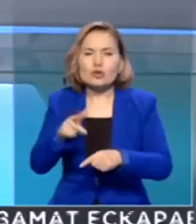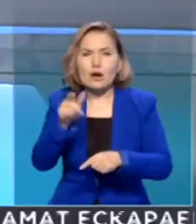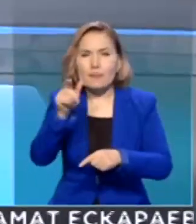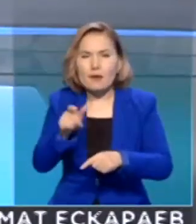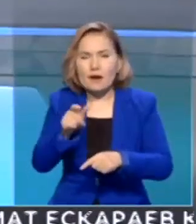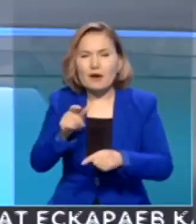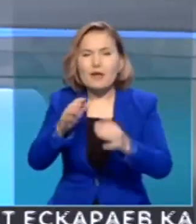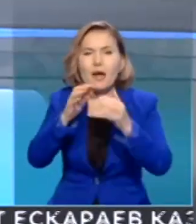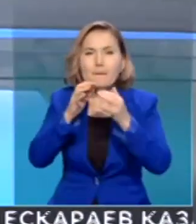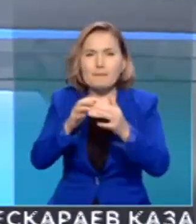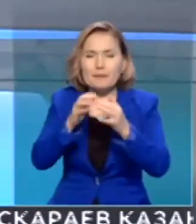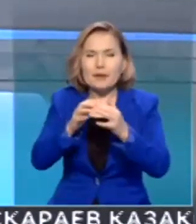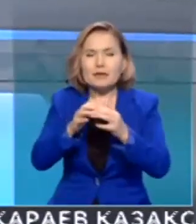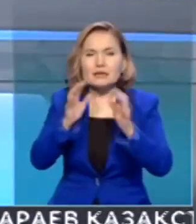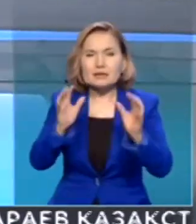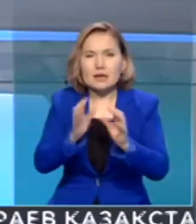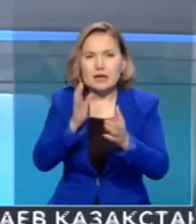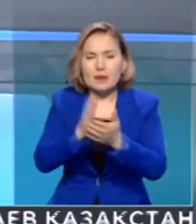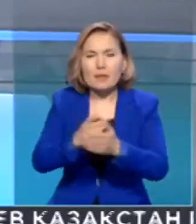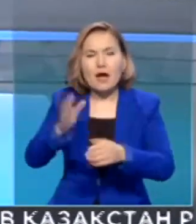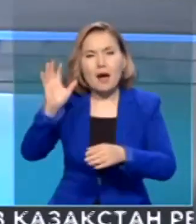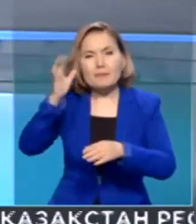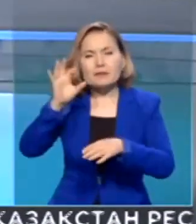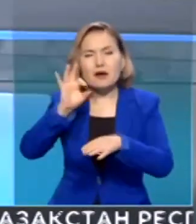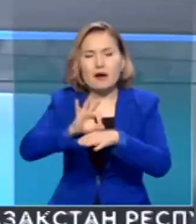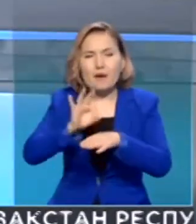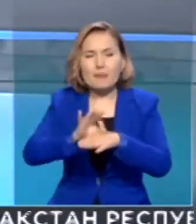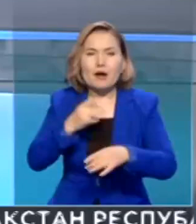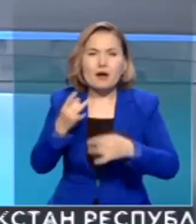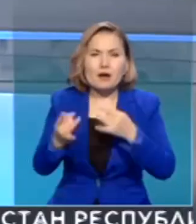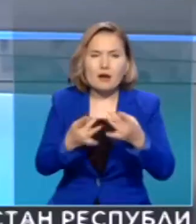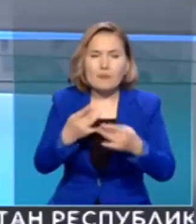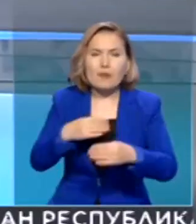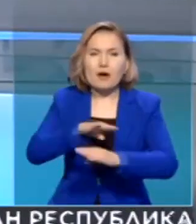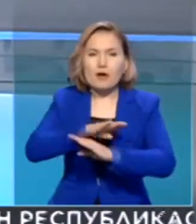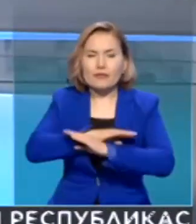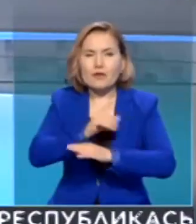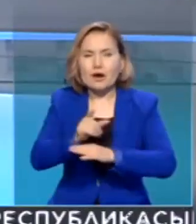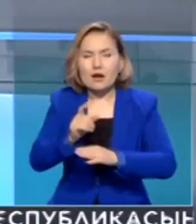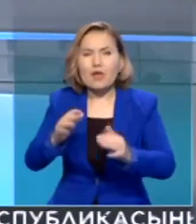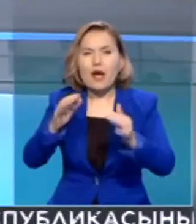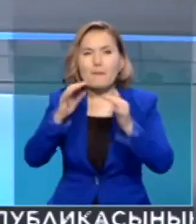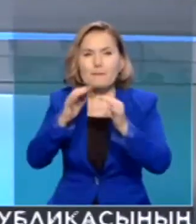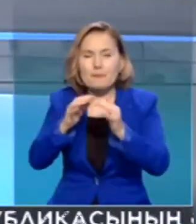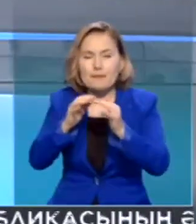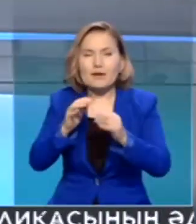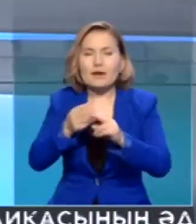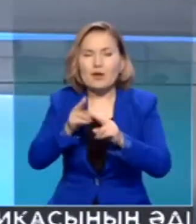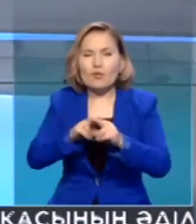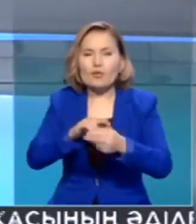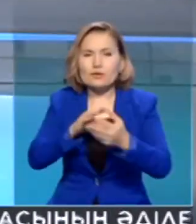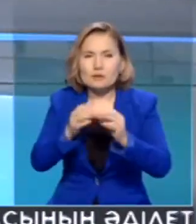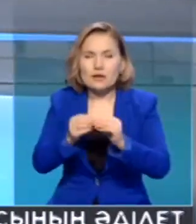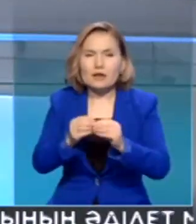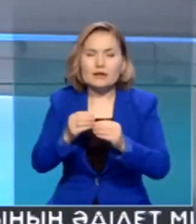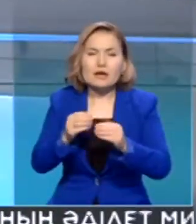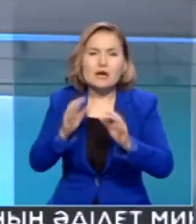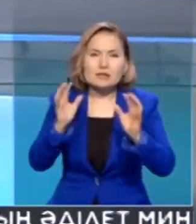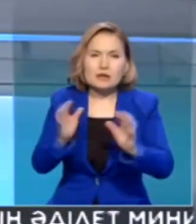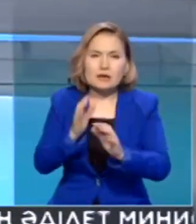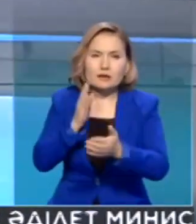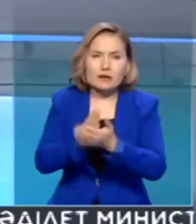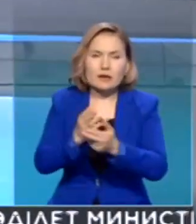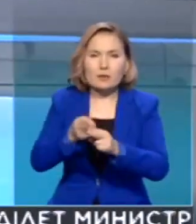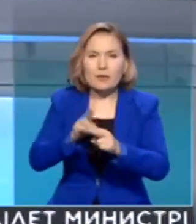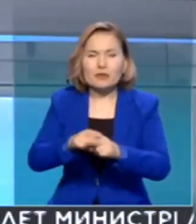ми топтамасына қол жеткізді. Психикалық аурулардан көз жұмған науқастардың миы осы салада тың зерттеулер жүргізуге таптырмас